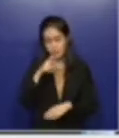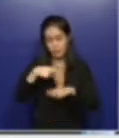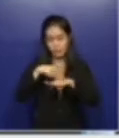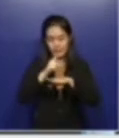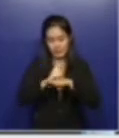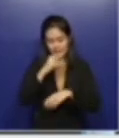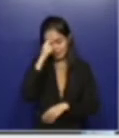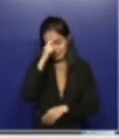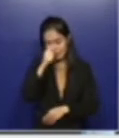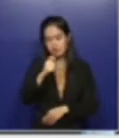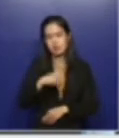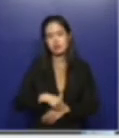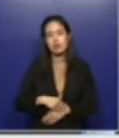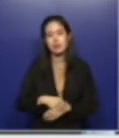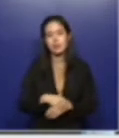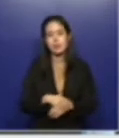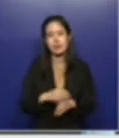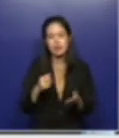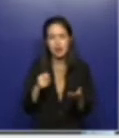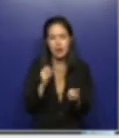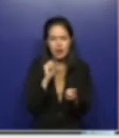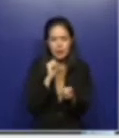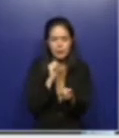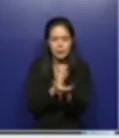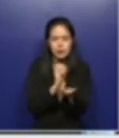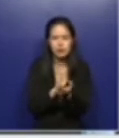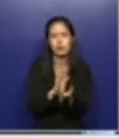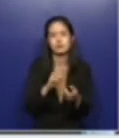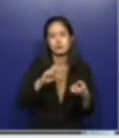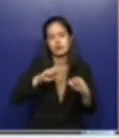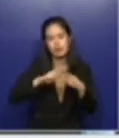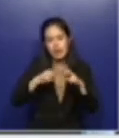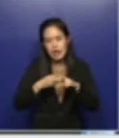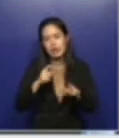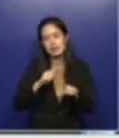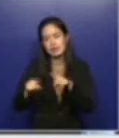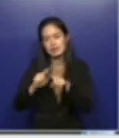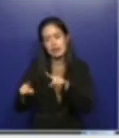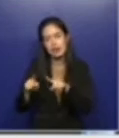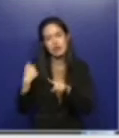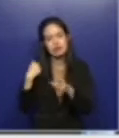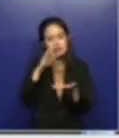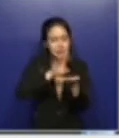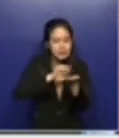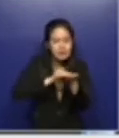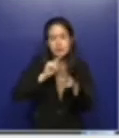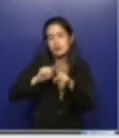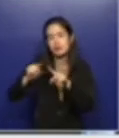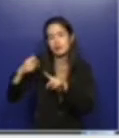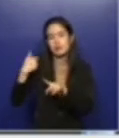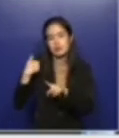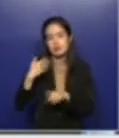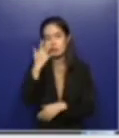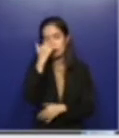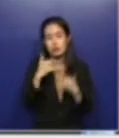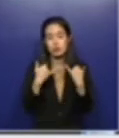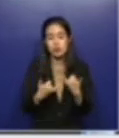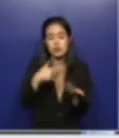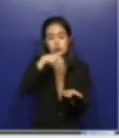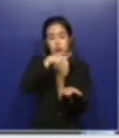หตุที่สะสมมาสบค.โดยท่านนายกรัฐมนตรีเป็นผู้อำนวยการ